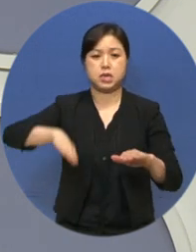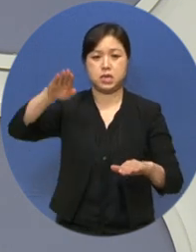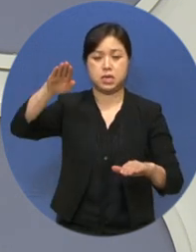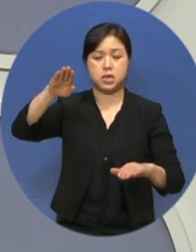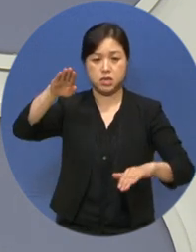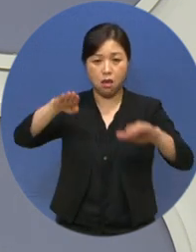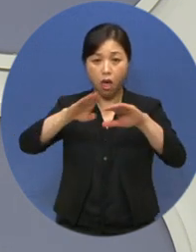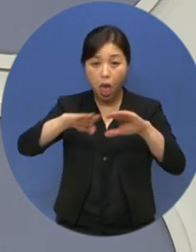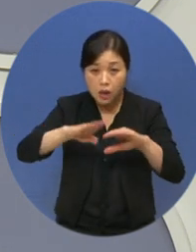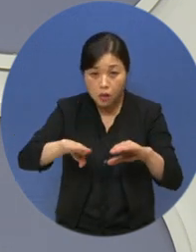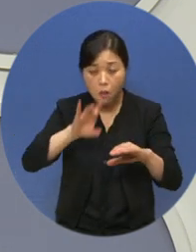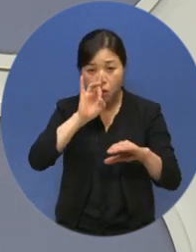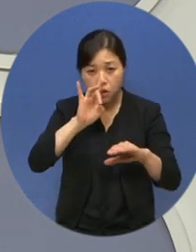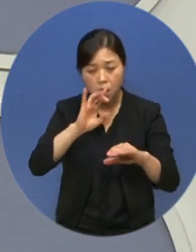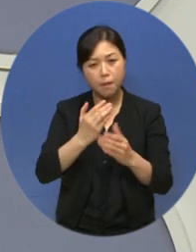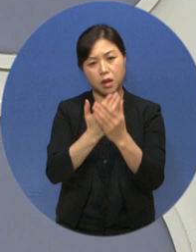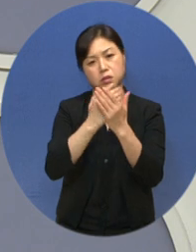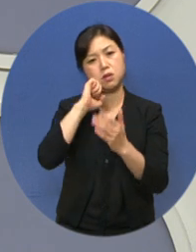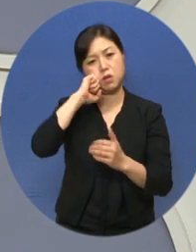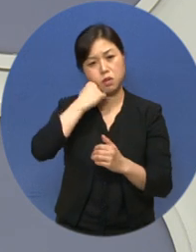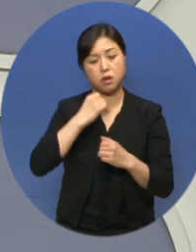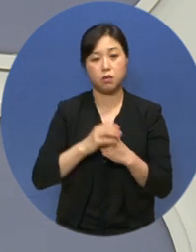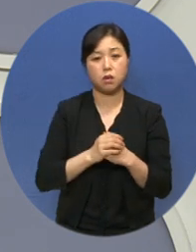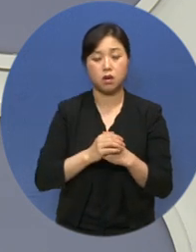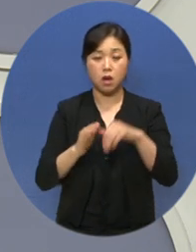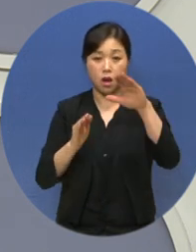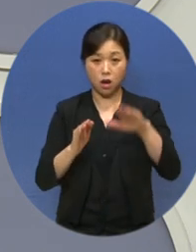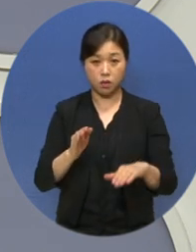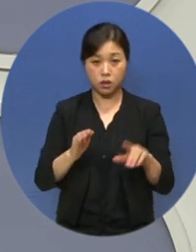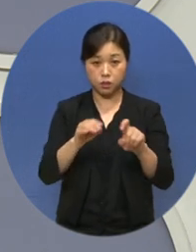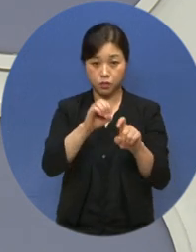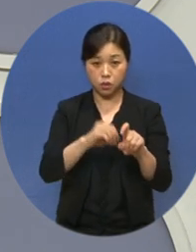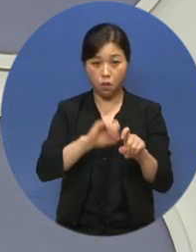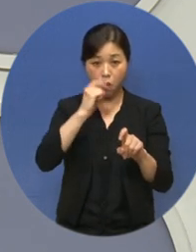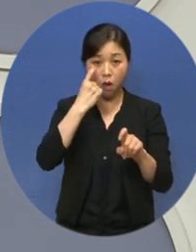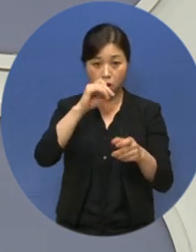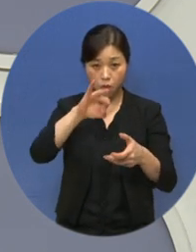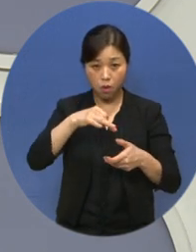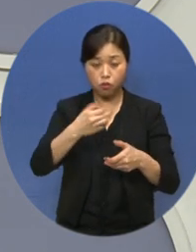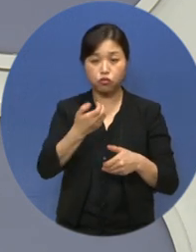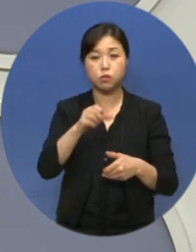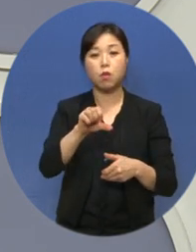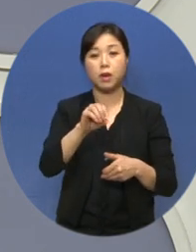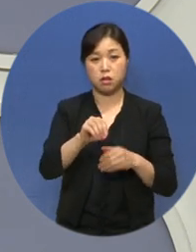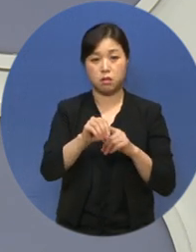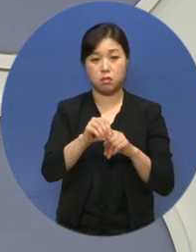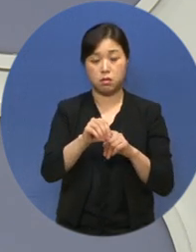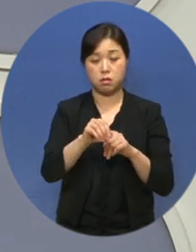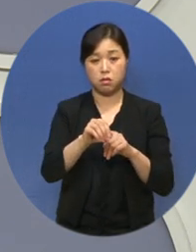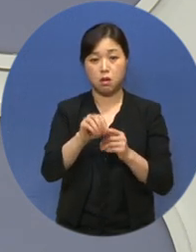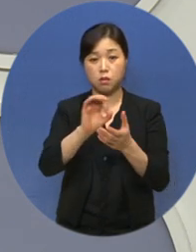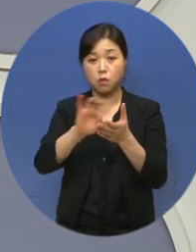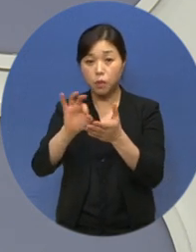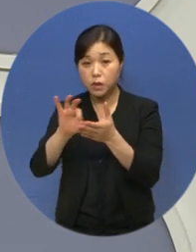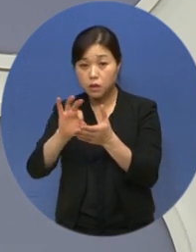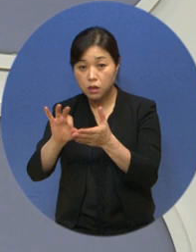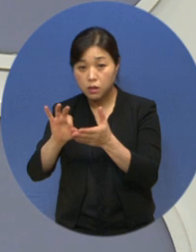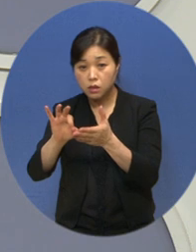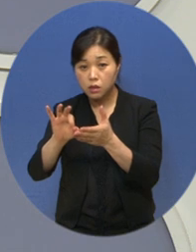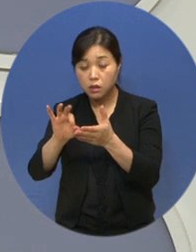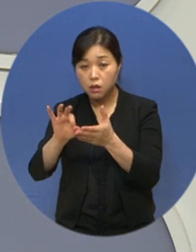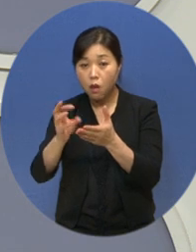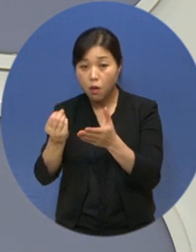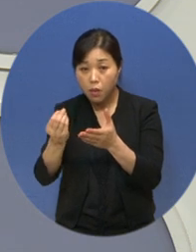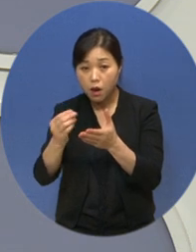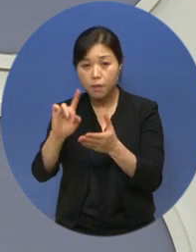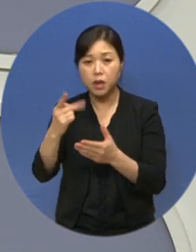거거든요 그 하위 10% 뭘 수덕 의한 95만원 정도 밖에 안됩니다 근데 소비는 그 수비 하는건